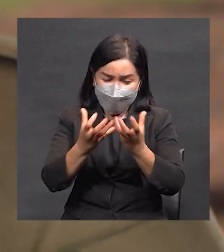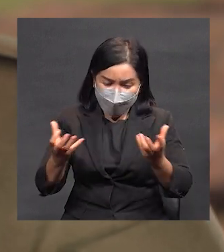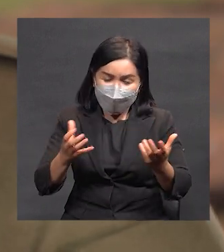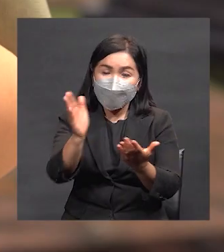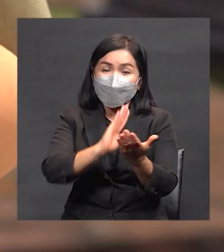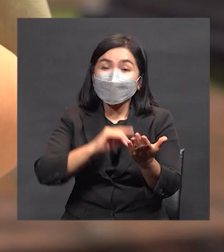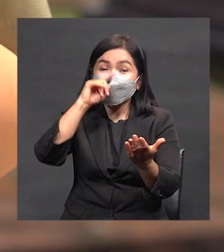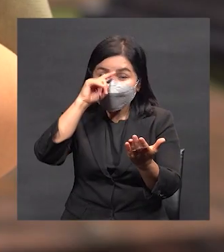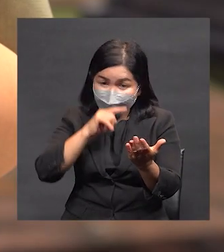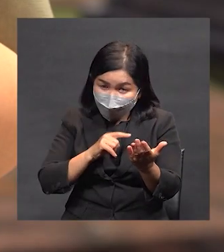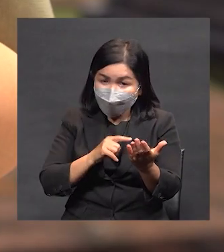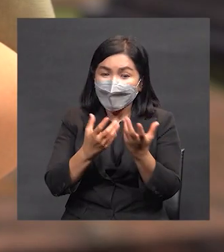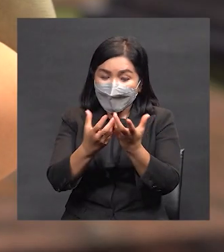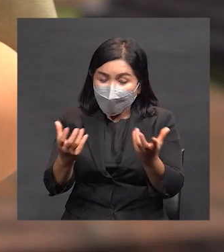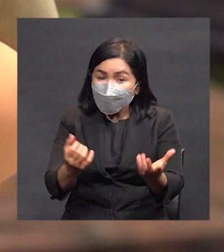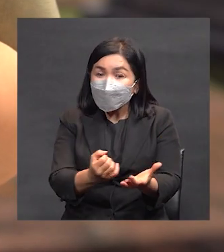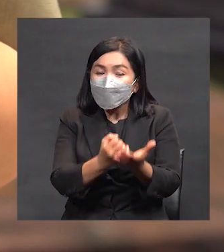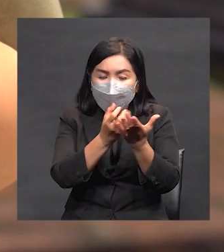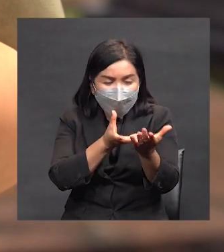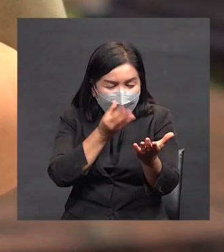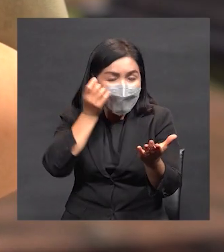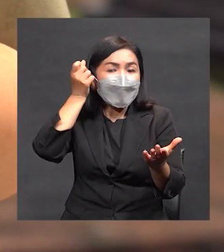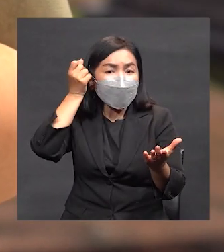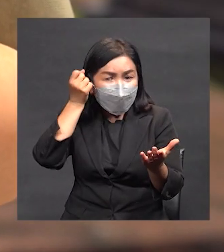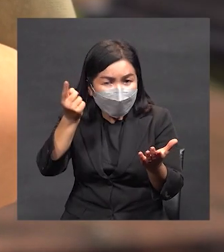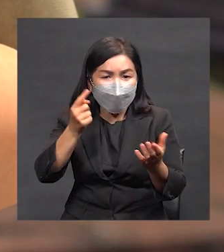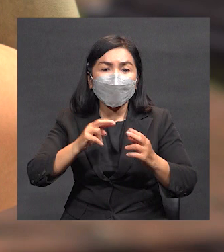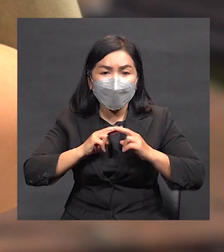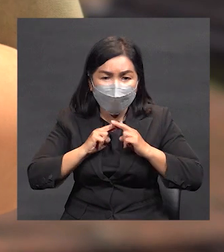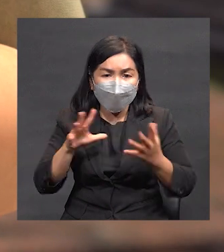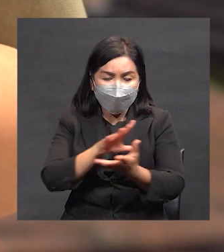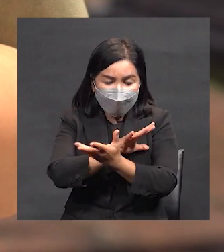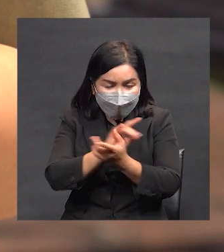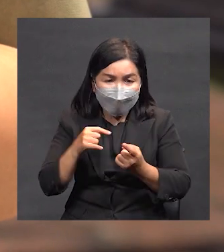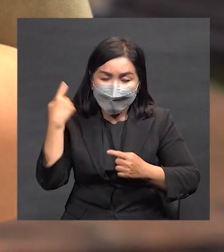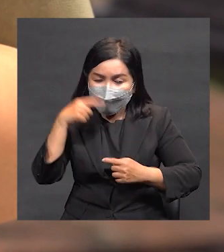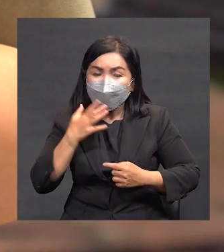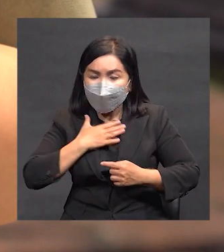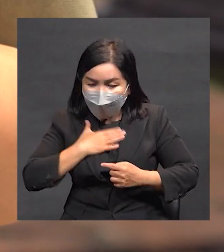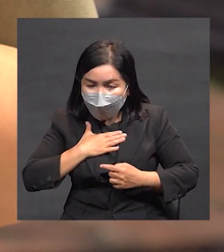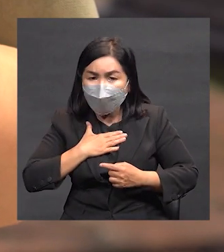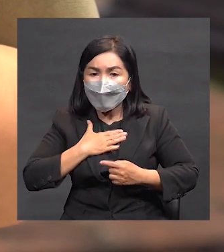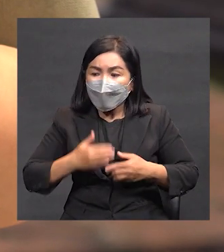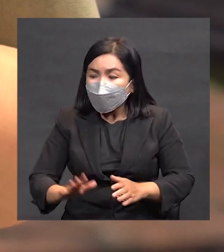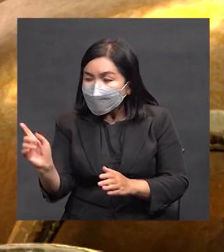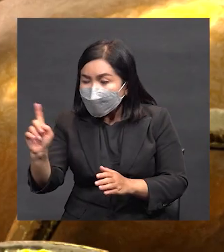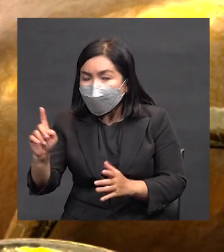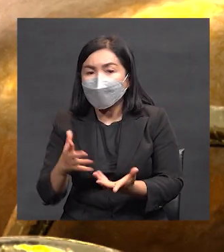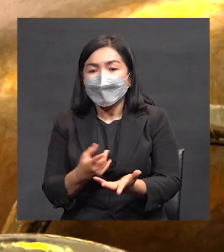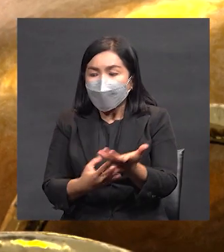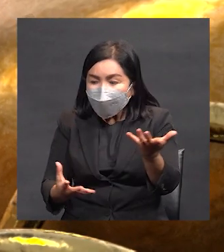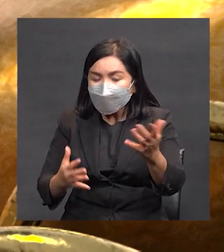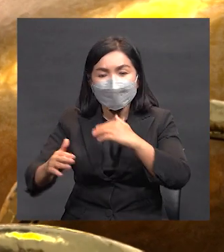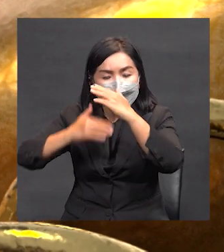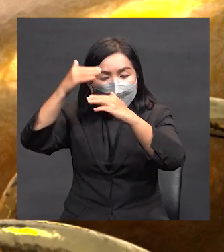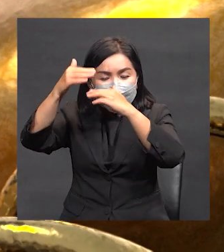น่ะสิของพวกนี้จะช่วยให้เราเข้าใจรากเหง้าของตัวเองว่าเราเป็นใครมีที่มายังไงจะได้พัฒ